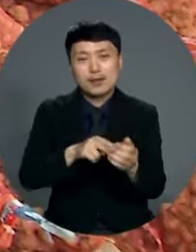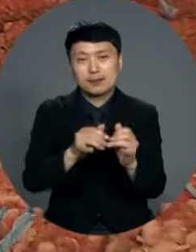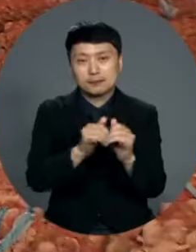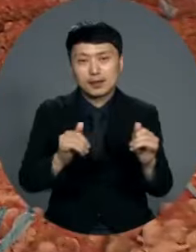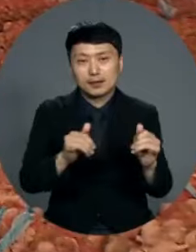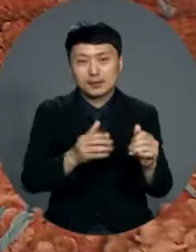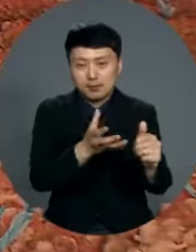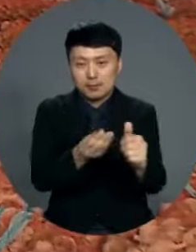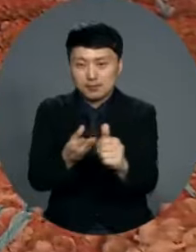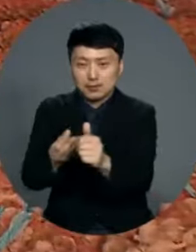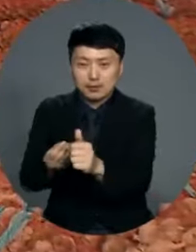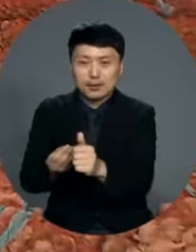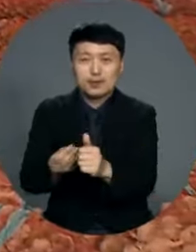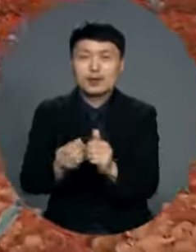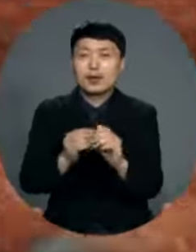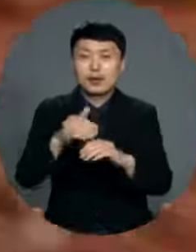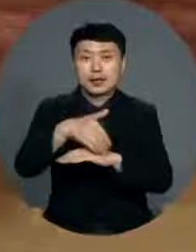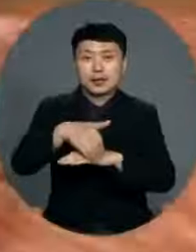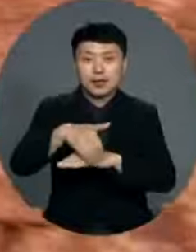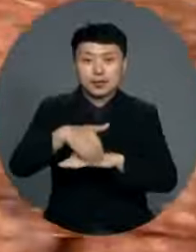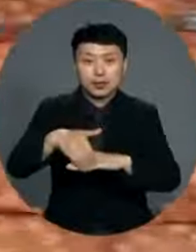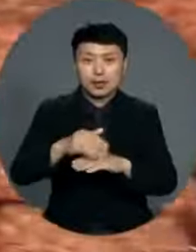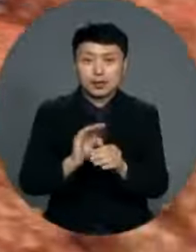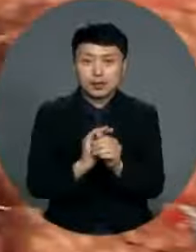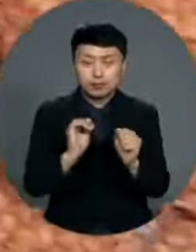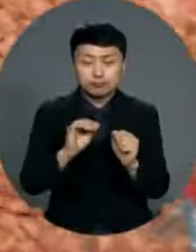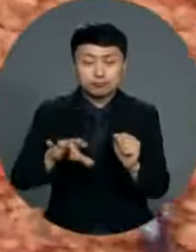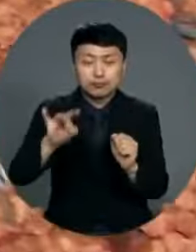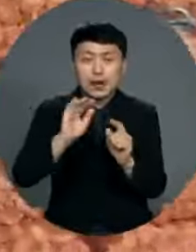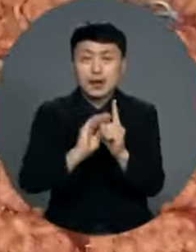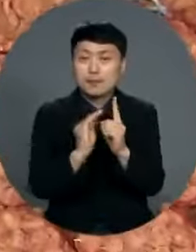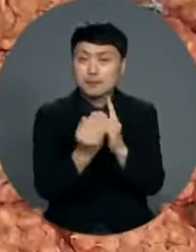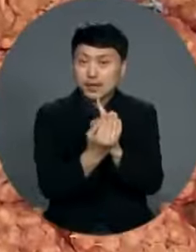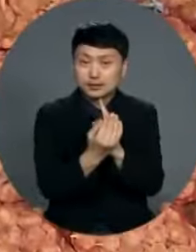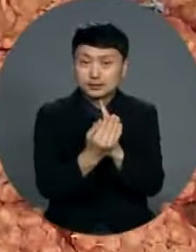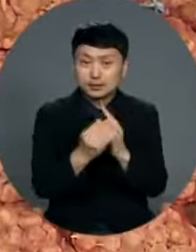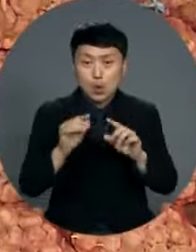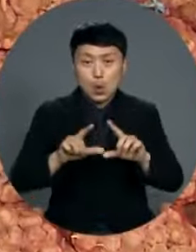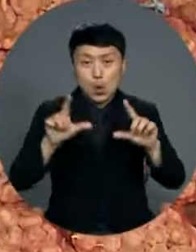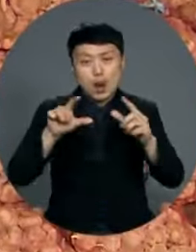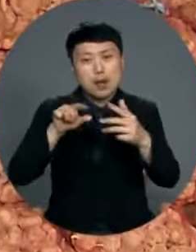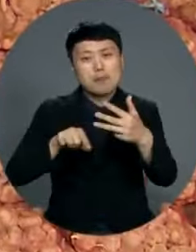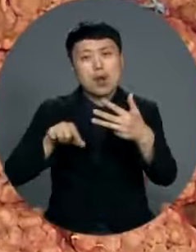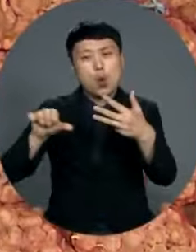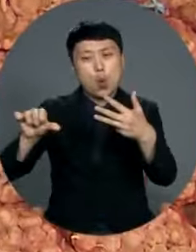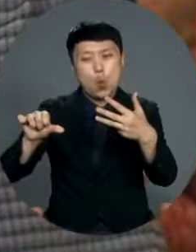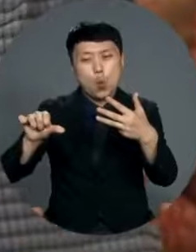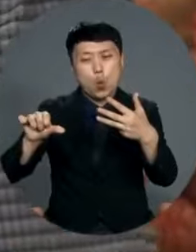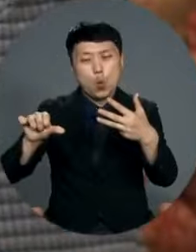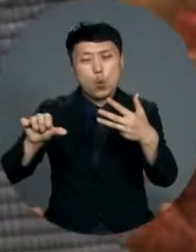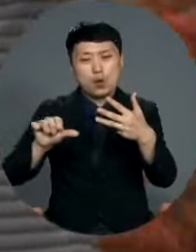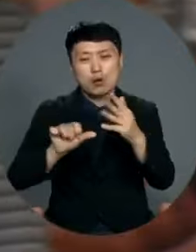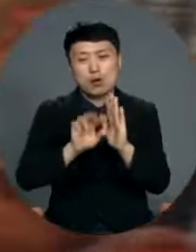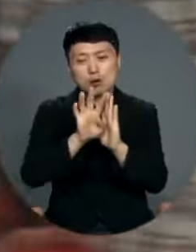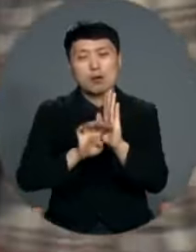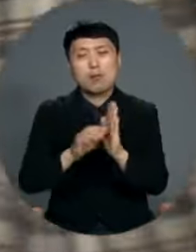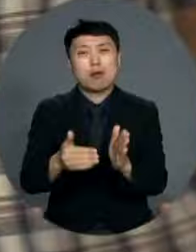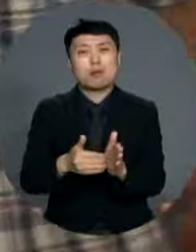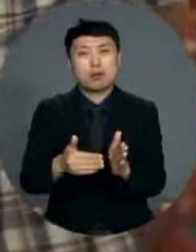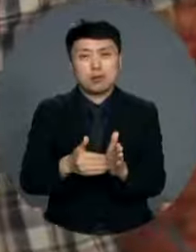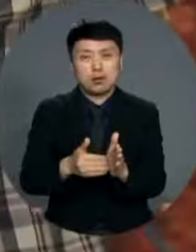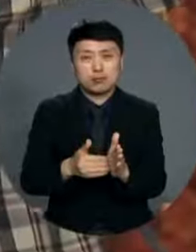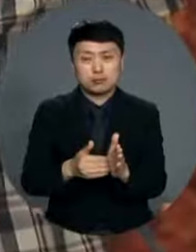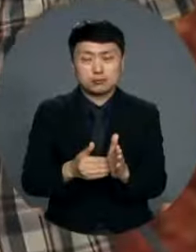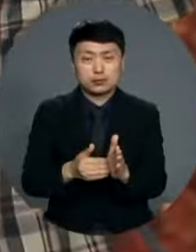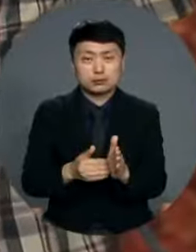확보해서. 경북 최초 마늘 경매장의 올해 운영은 8월 5일이면 끝이 납니다. 경매가